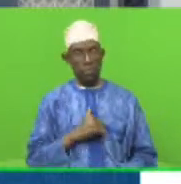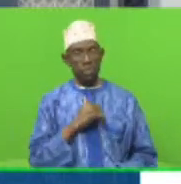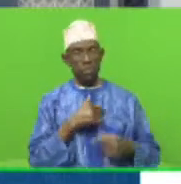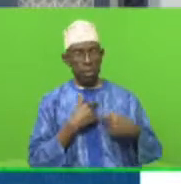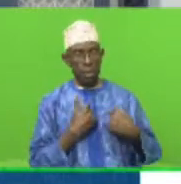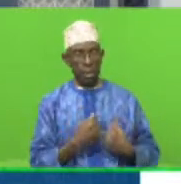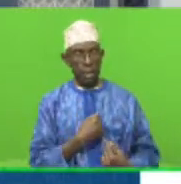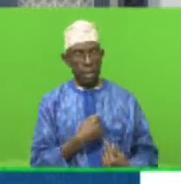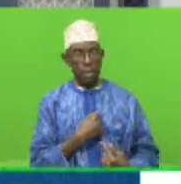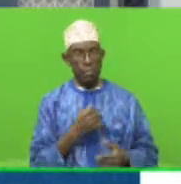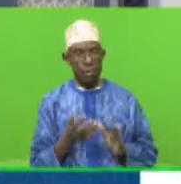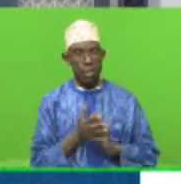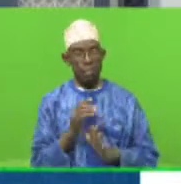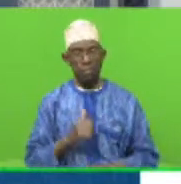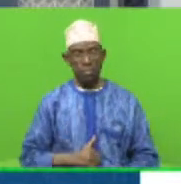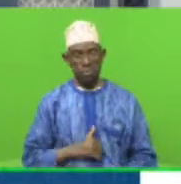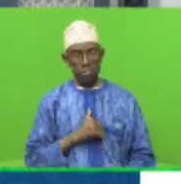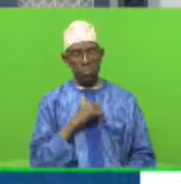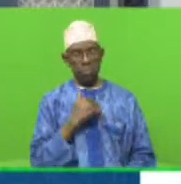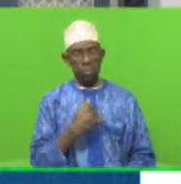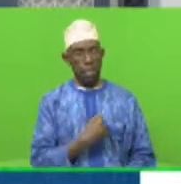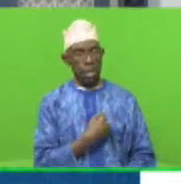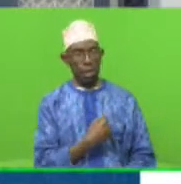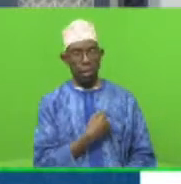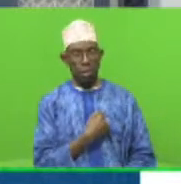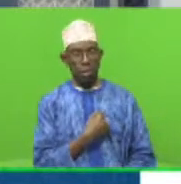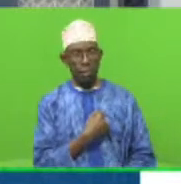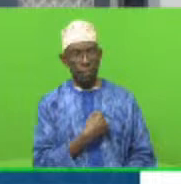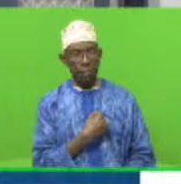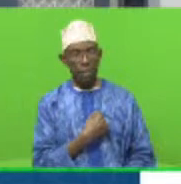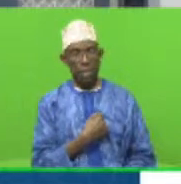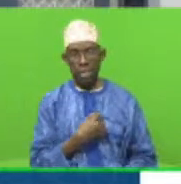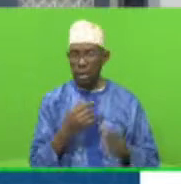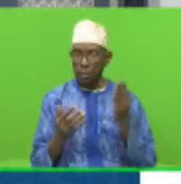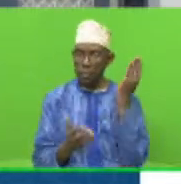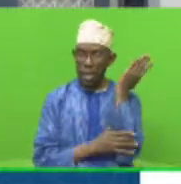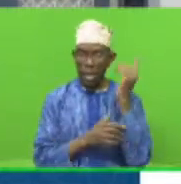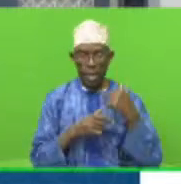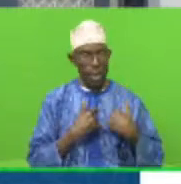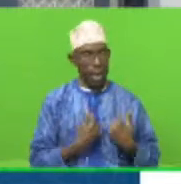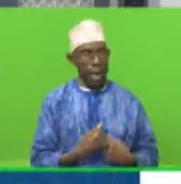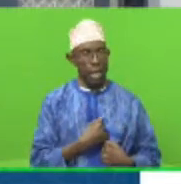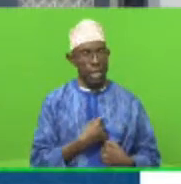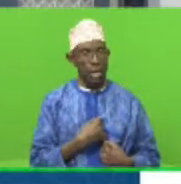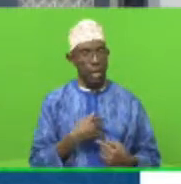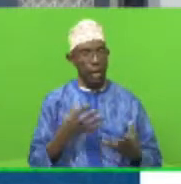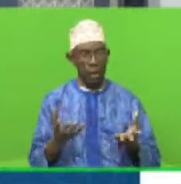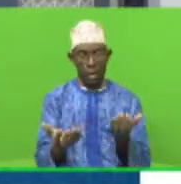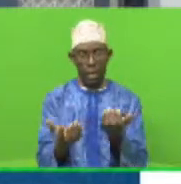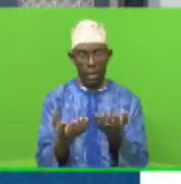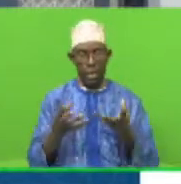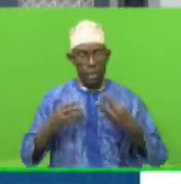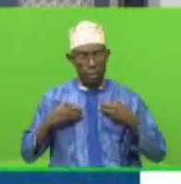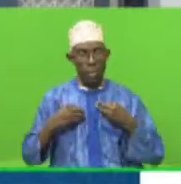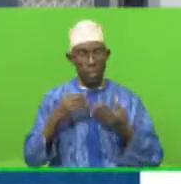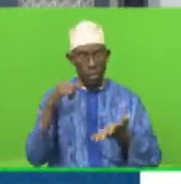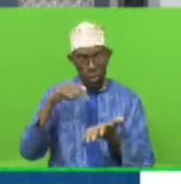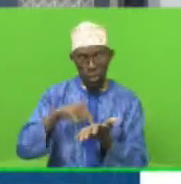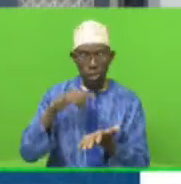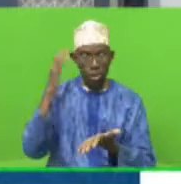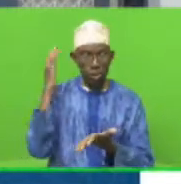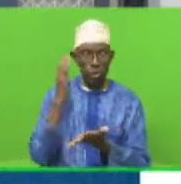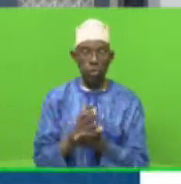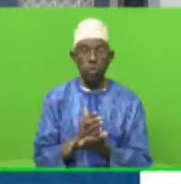hearts. وَالْعِيَاضُ بِاللَّهِ. Kibr is a disease of the heart where you do not accept. Yes, you know this is the